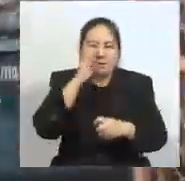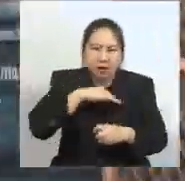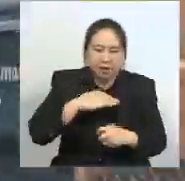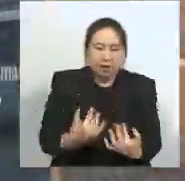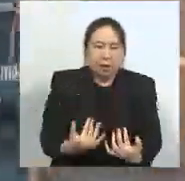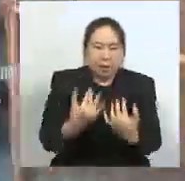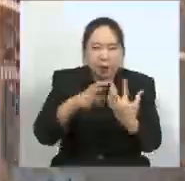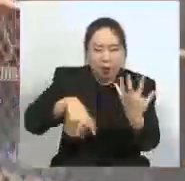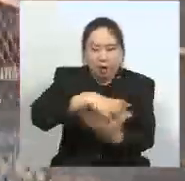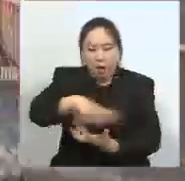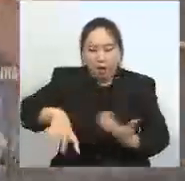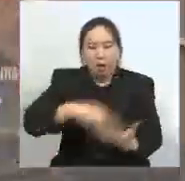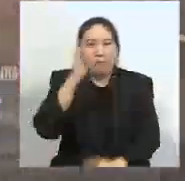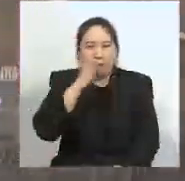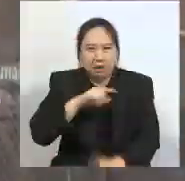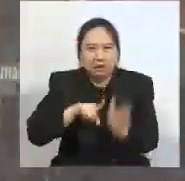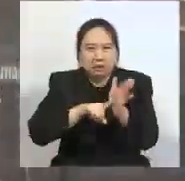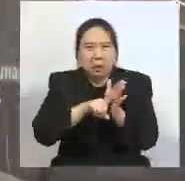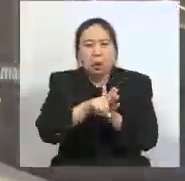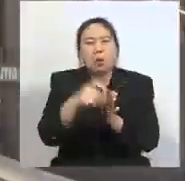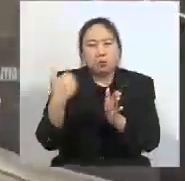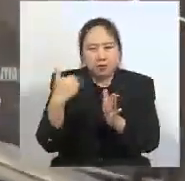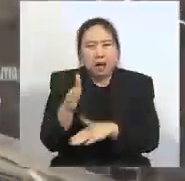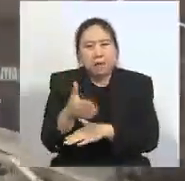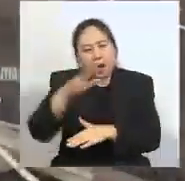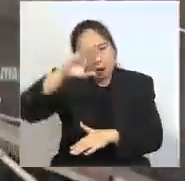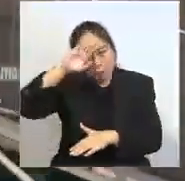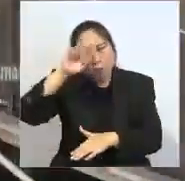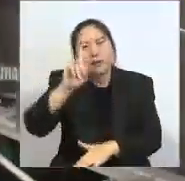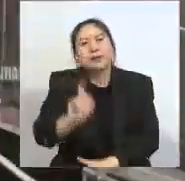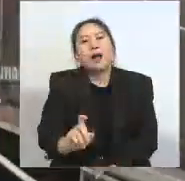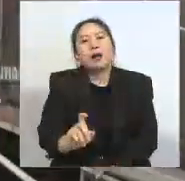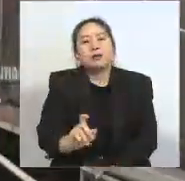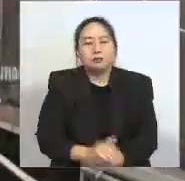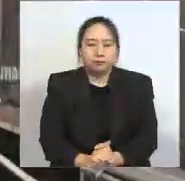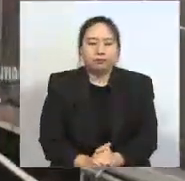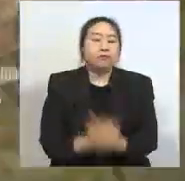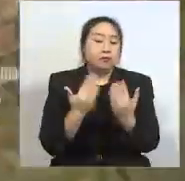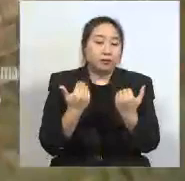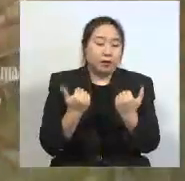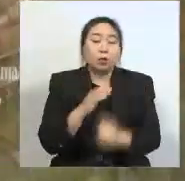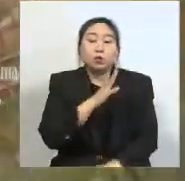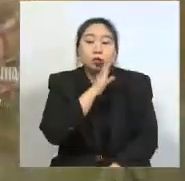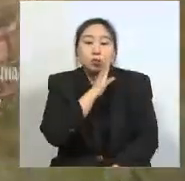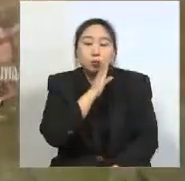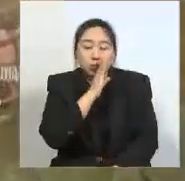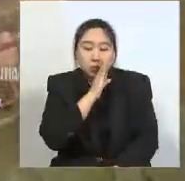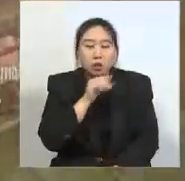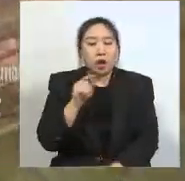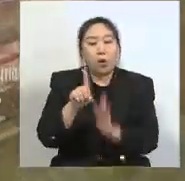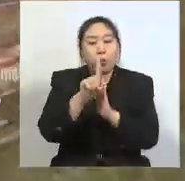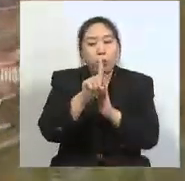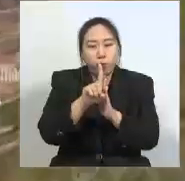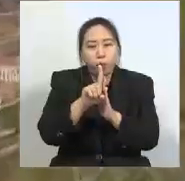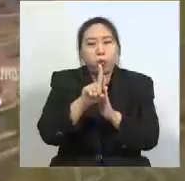าเหม็นสำหรับอาหารกลายเป็นแหล่งเพาะพันธุ์เชื้อโรคปลาก็จะป่วยและตายได้ทั้งนี้เกษตรกรบอกว่าถ้าหากอุณหภูมิมันลดลงอย่าง